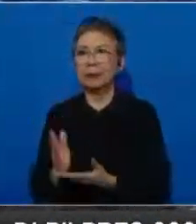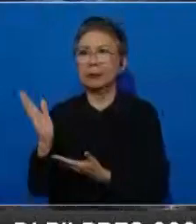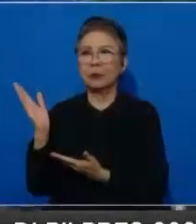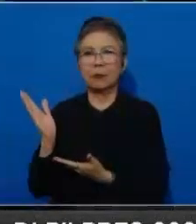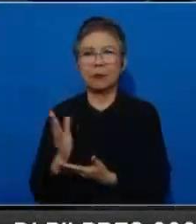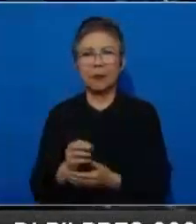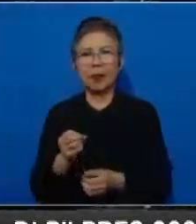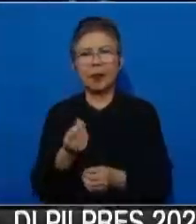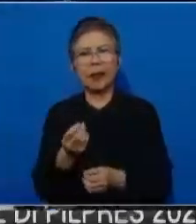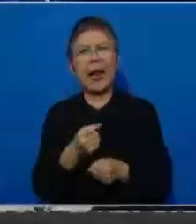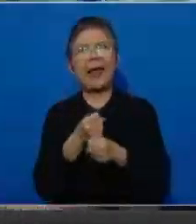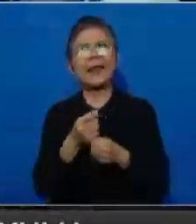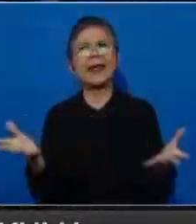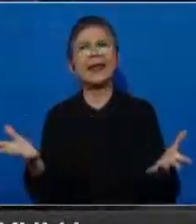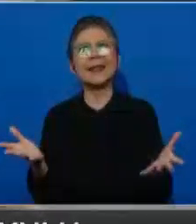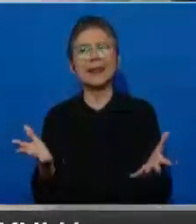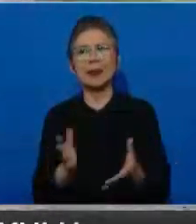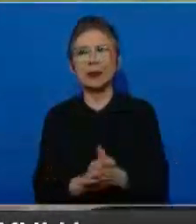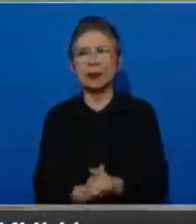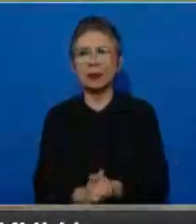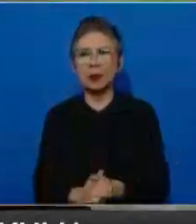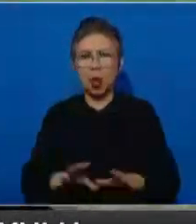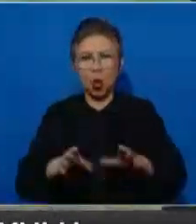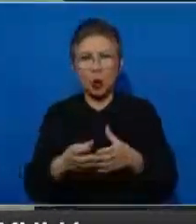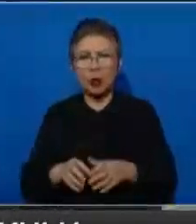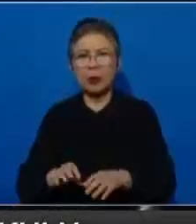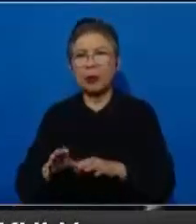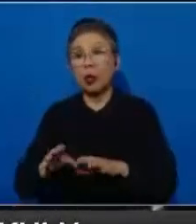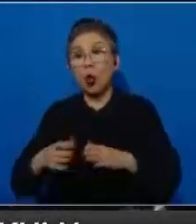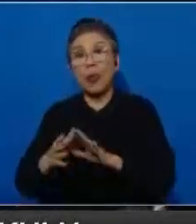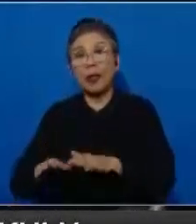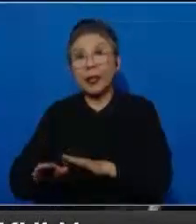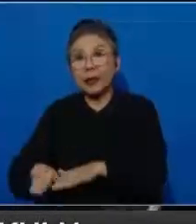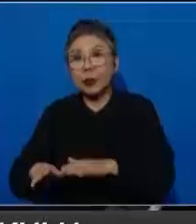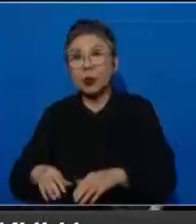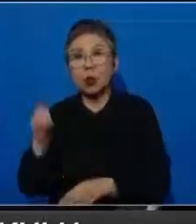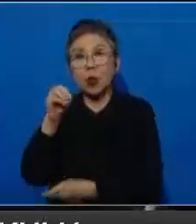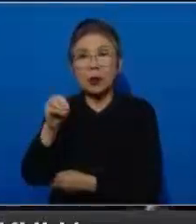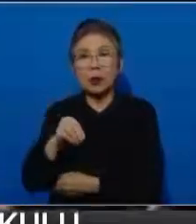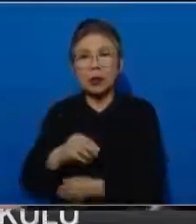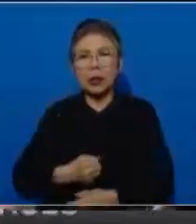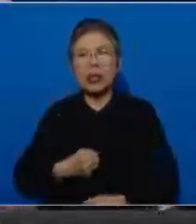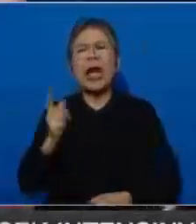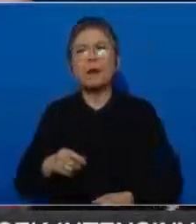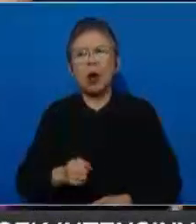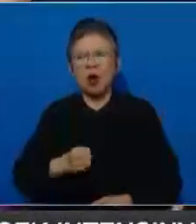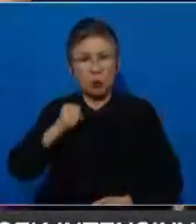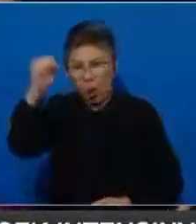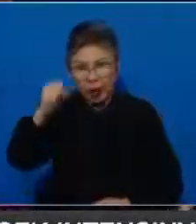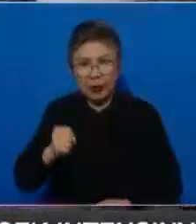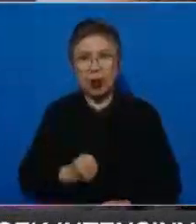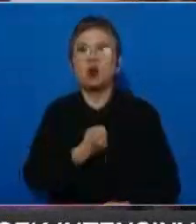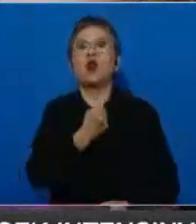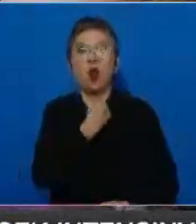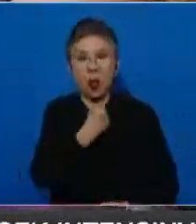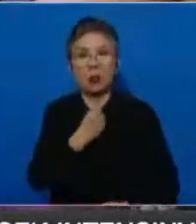ayam gratis dari para peternak. Ketua Komunitas Peternak Unggas Nasional mengaku aksi bagi-bagi ayam dilakukan sebagai bentuk kekesalan